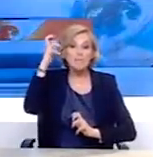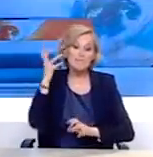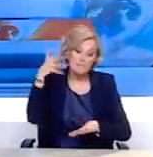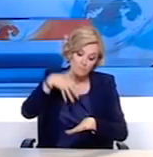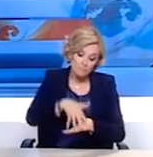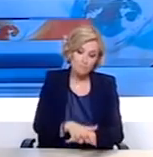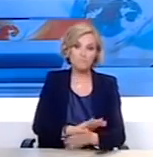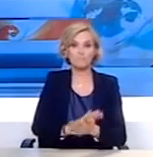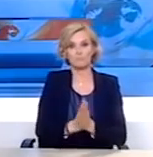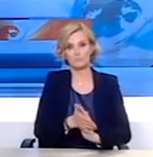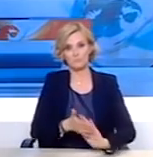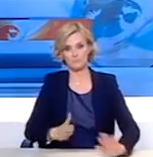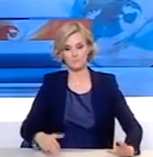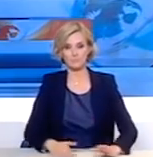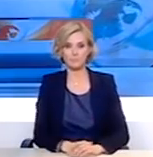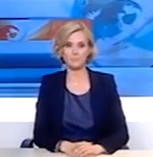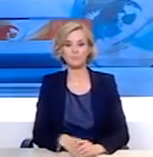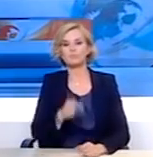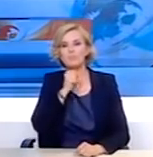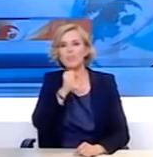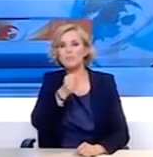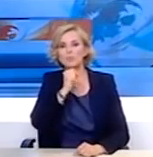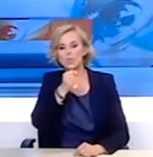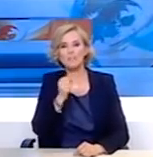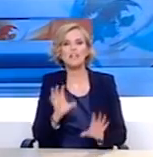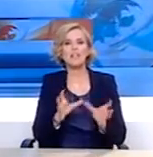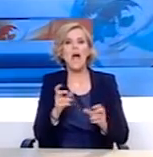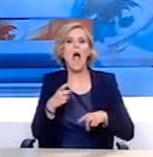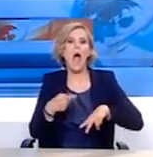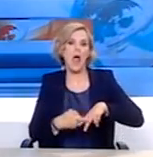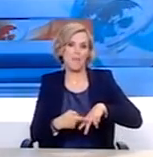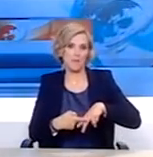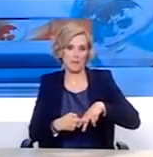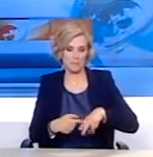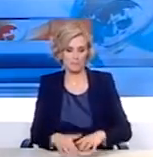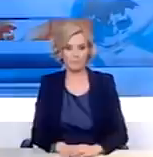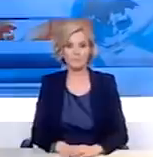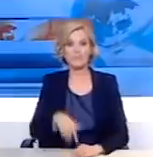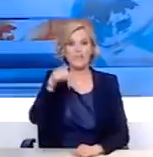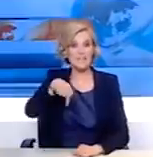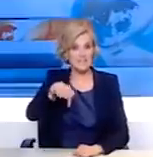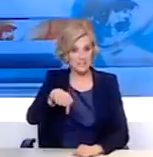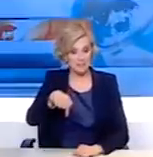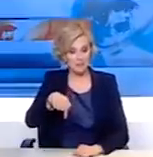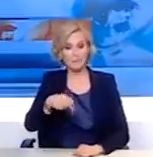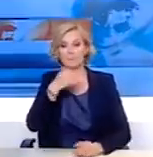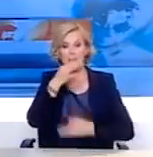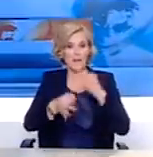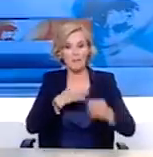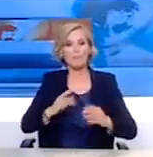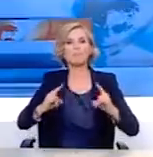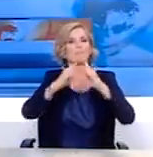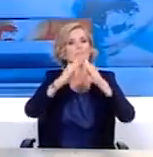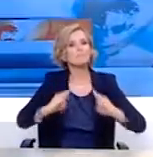Επόμενη ερώτηση από την κυρία Μανουσάκη και την τηλεόραση του Α. Κύριε Χαρδαλιά, η δομή φιλοξενίας προσφύγων και μεταναστών στη Μαλακάσα έχει τεθεί